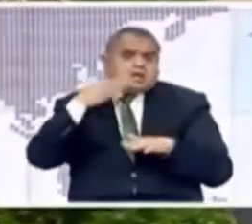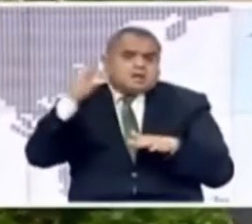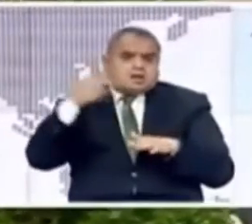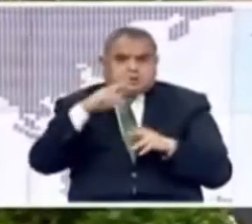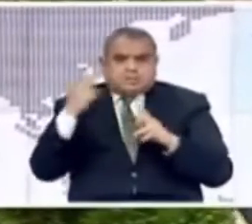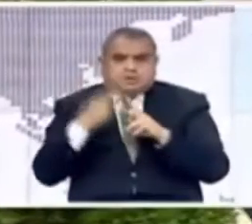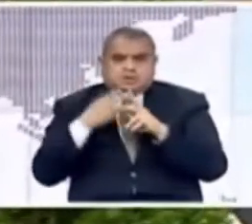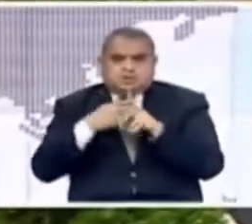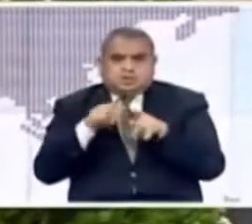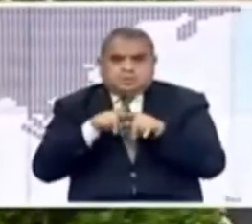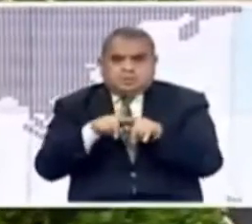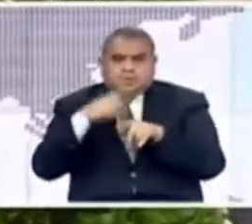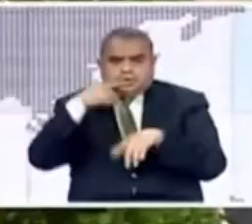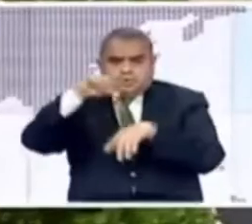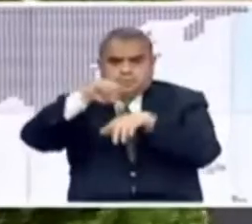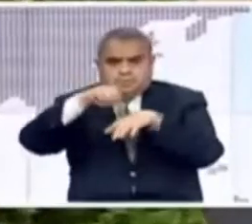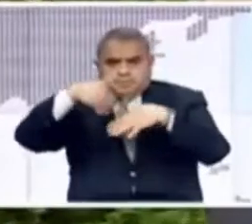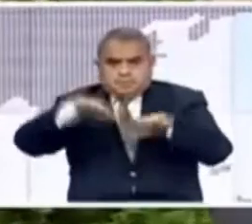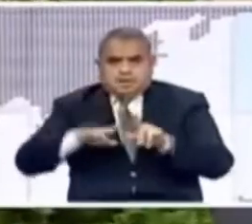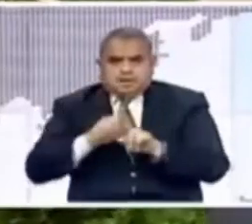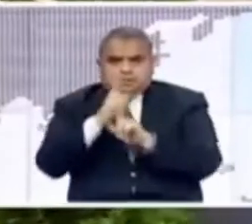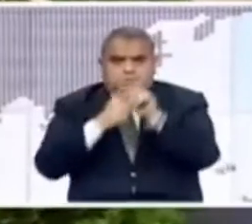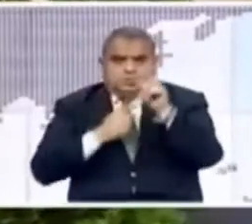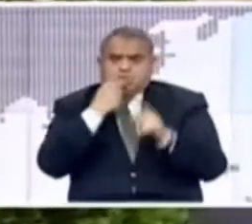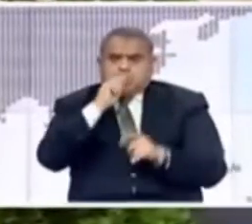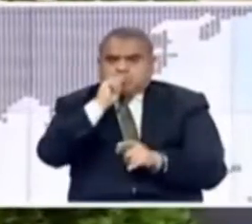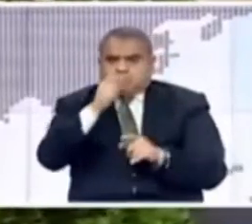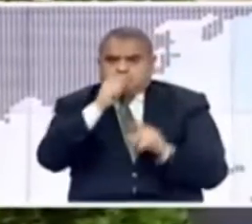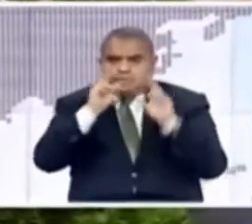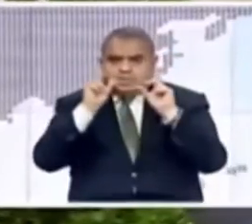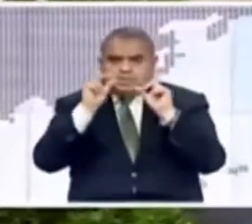لكل المواطنين. من مقر مجلس الوزراء، حماد العربي، التلفزيون المصري.